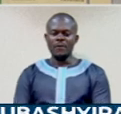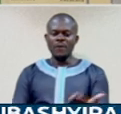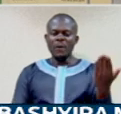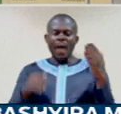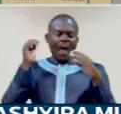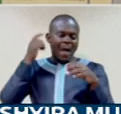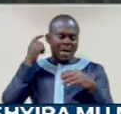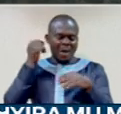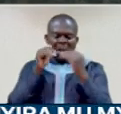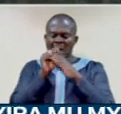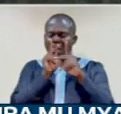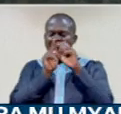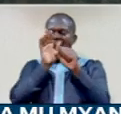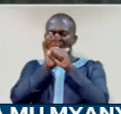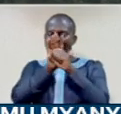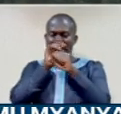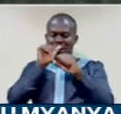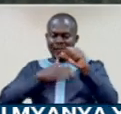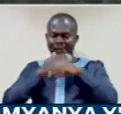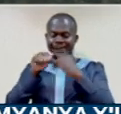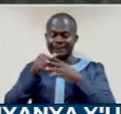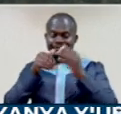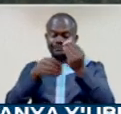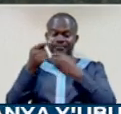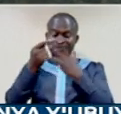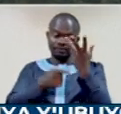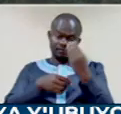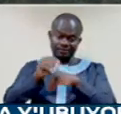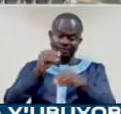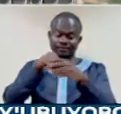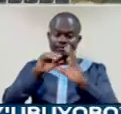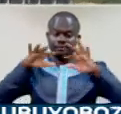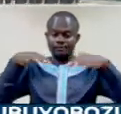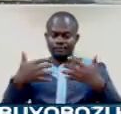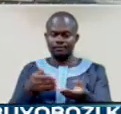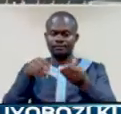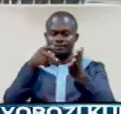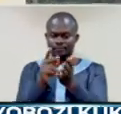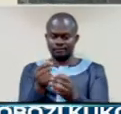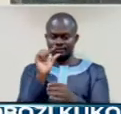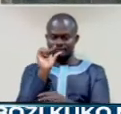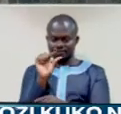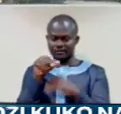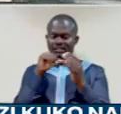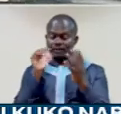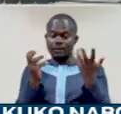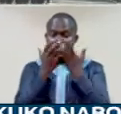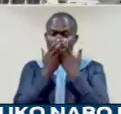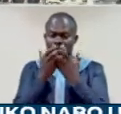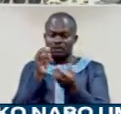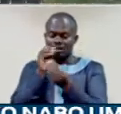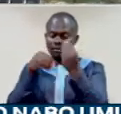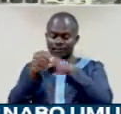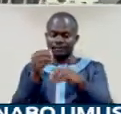hakunze kumvikana abaturage bavuga ko batishimiye uburyo imitungo yabo yatejwemo cyamunara bagahabwa amafaranga make adahuye nayo mu igena